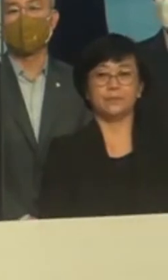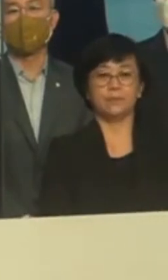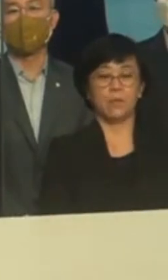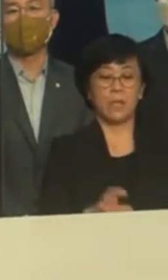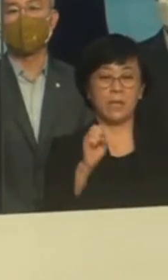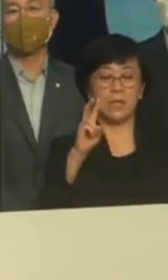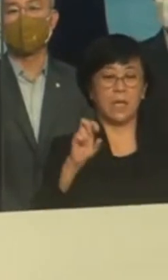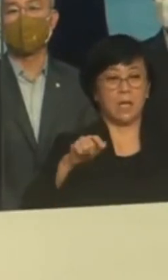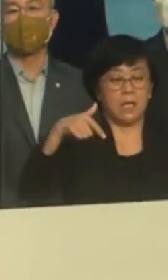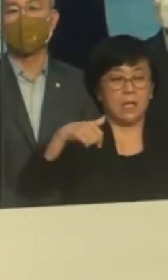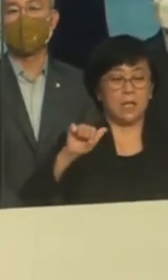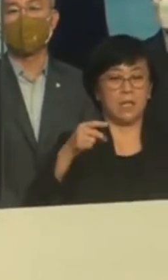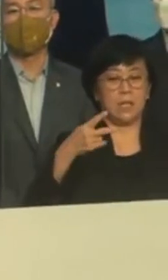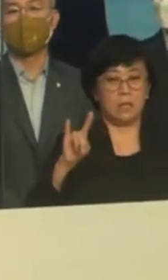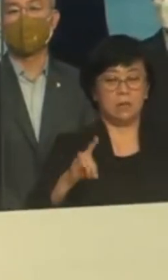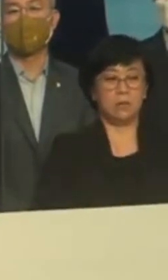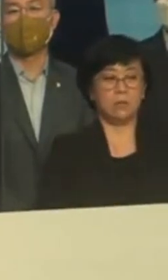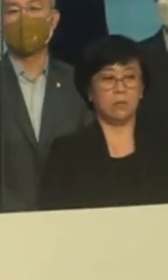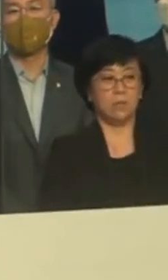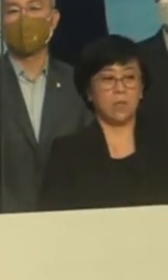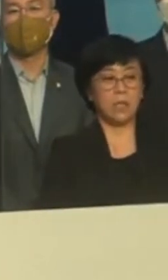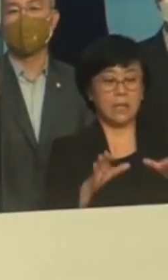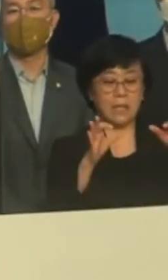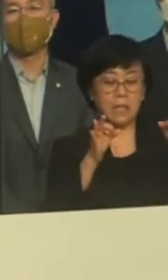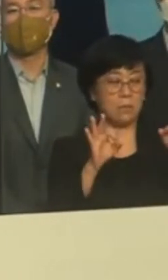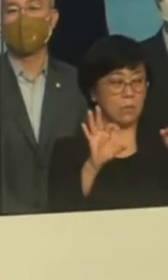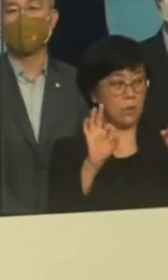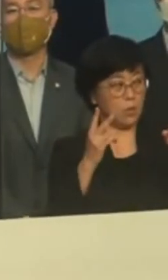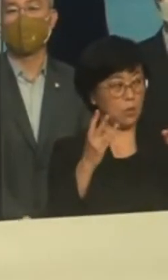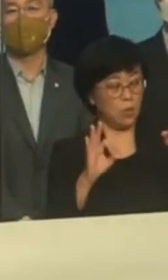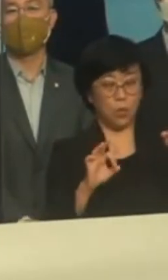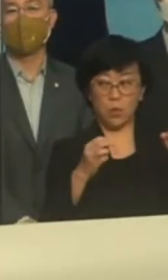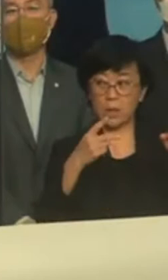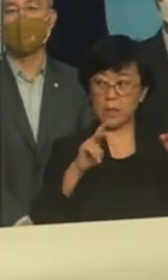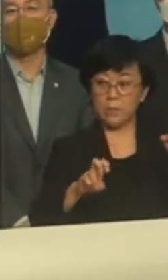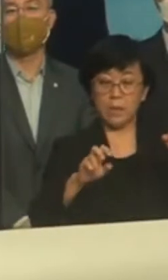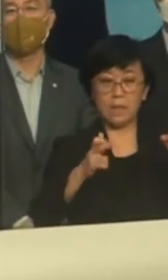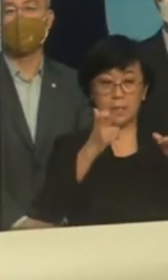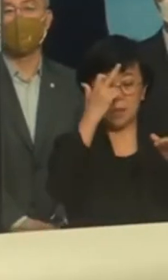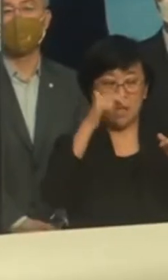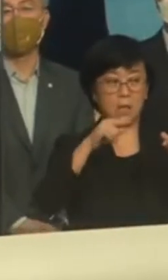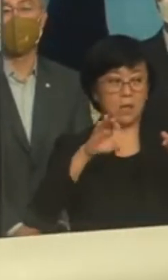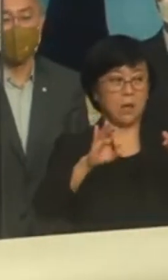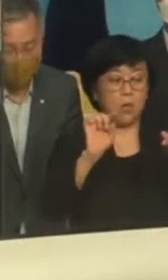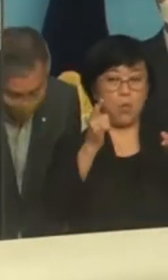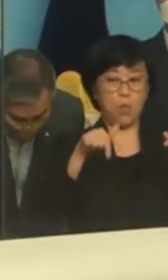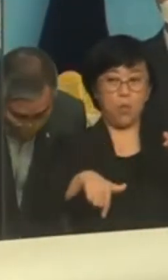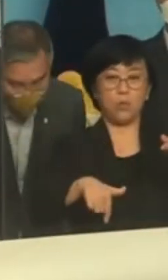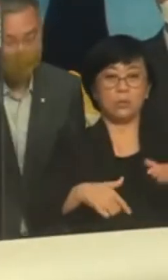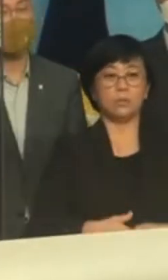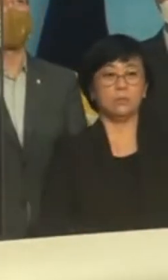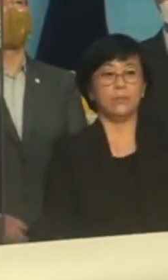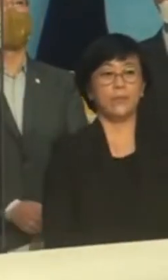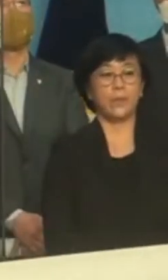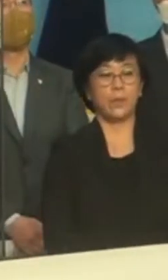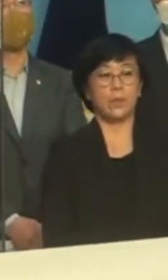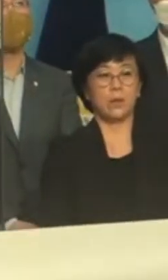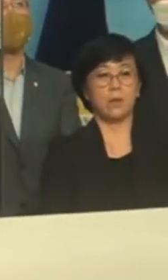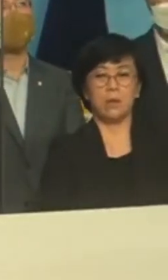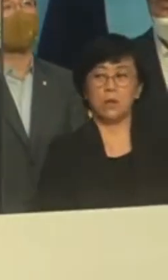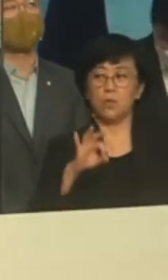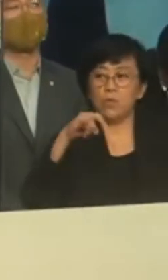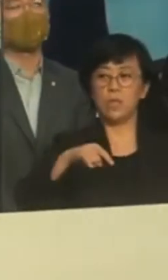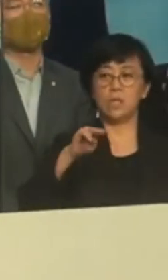양기대 의원님 오셨습니다. 그리고 김용민 의원님 오셨습니다. 최강욱 열린민주당 대표님 오셨습니다. 위성돈